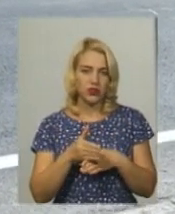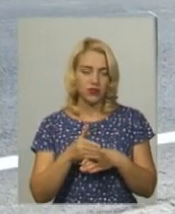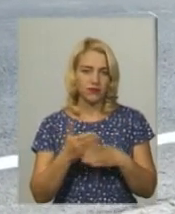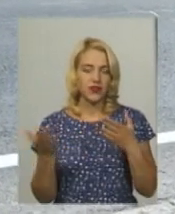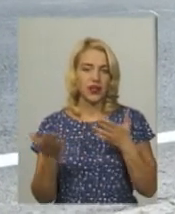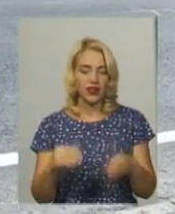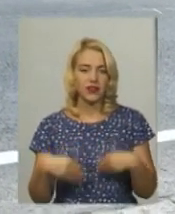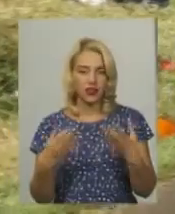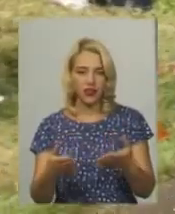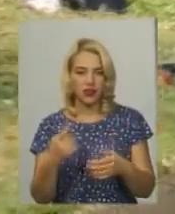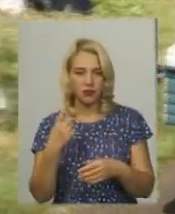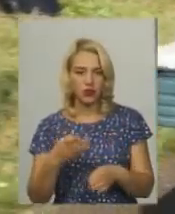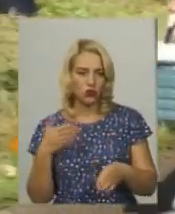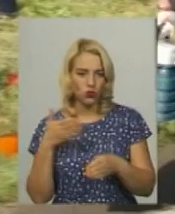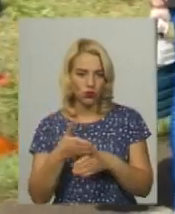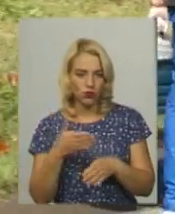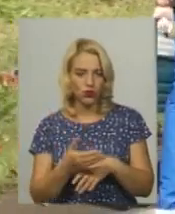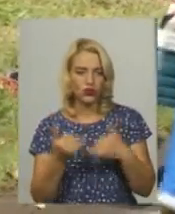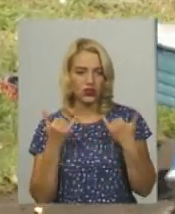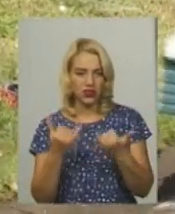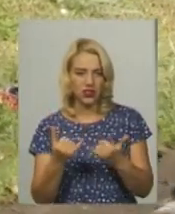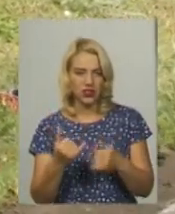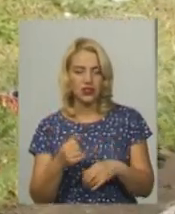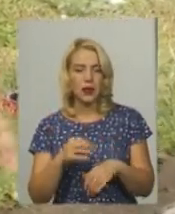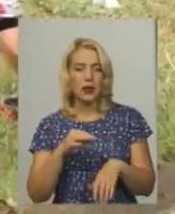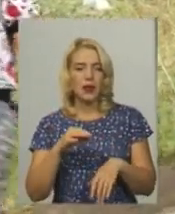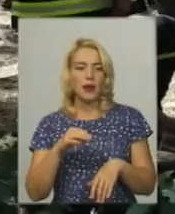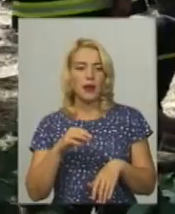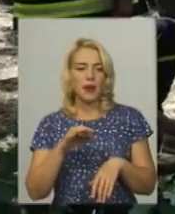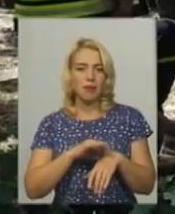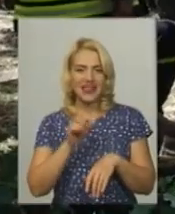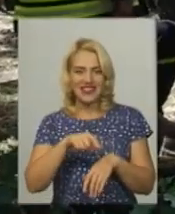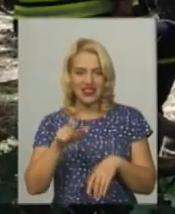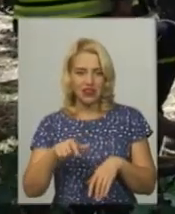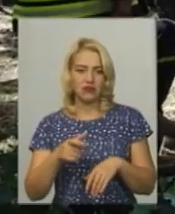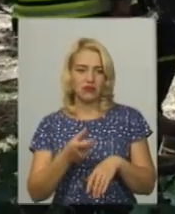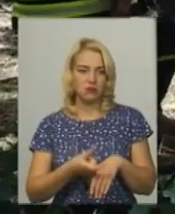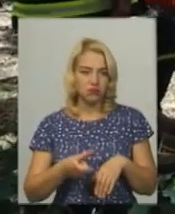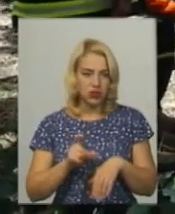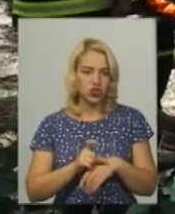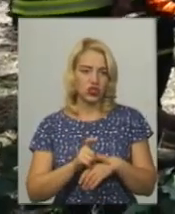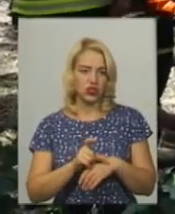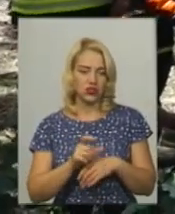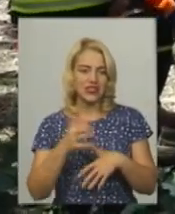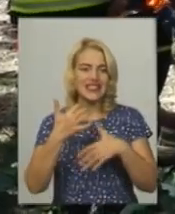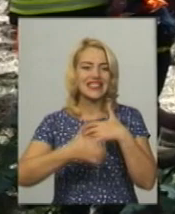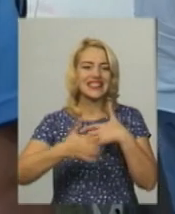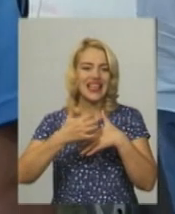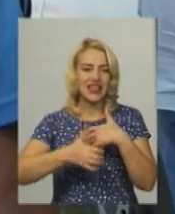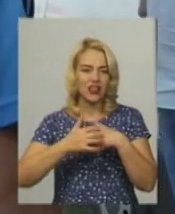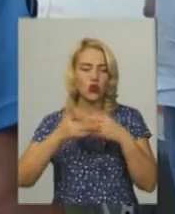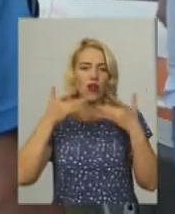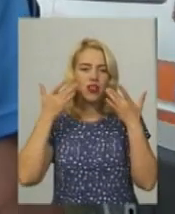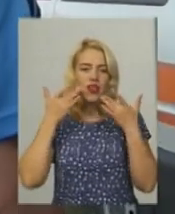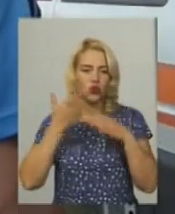які надали першу допомогу. І зараз пацієнти, слава Богу, більшість пацієнтів з середньою і легкою